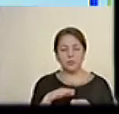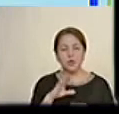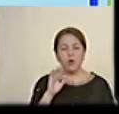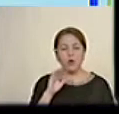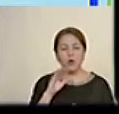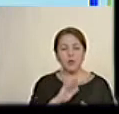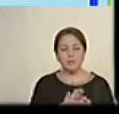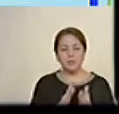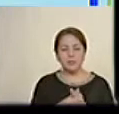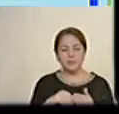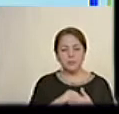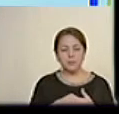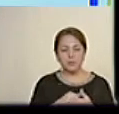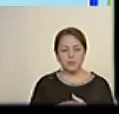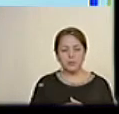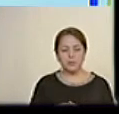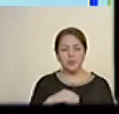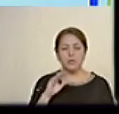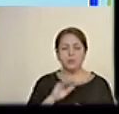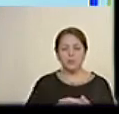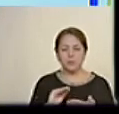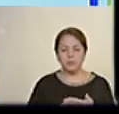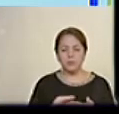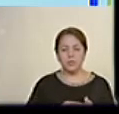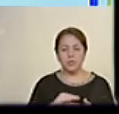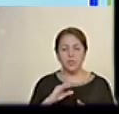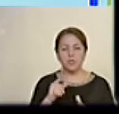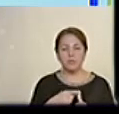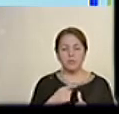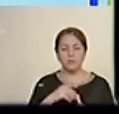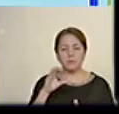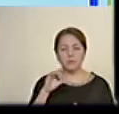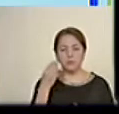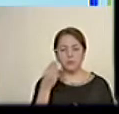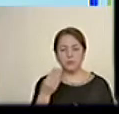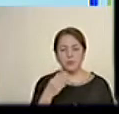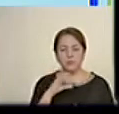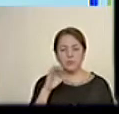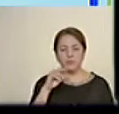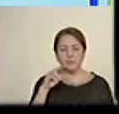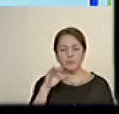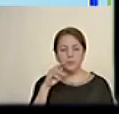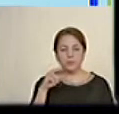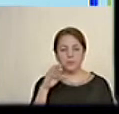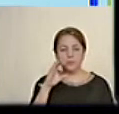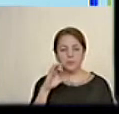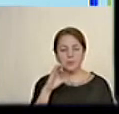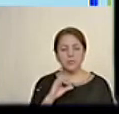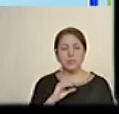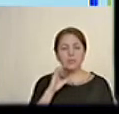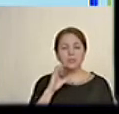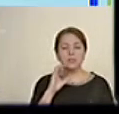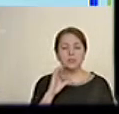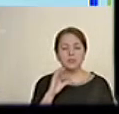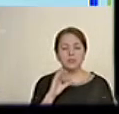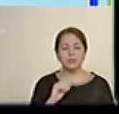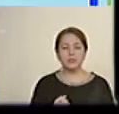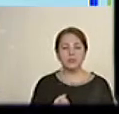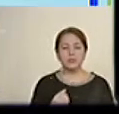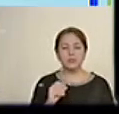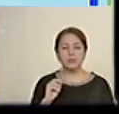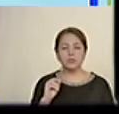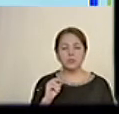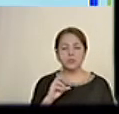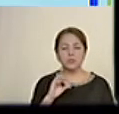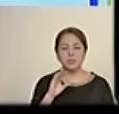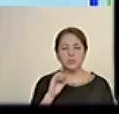причины выражены именем существительным с предлогом «с». С чего? С горя. Существительное стоит в